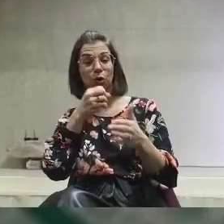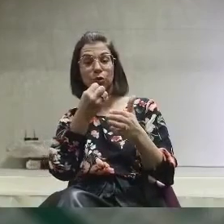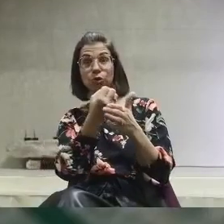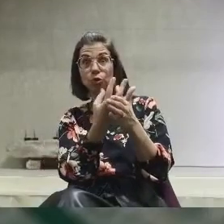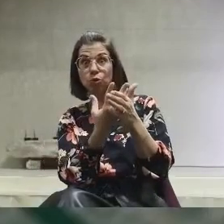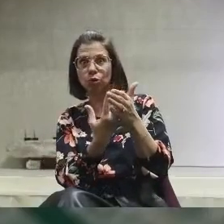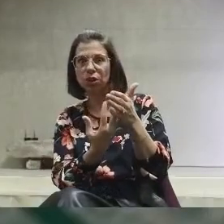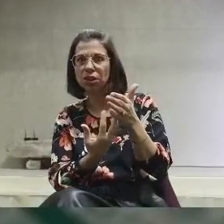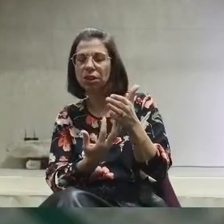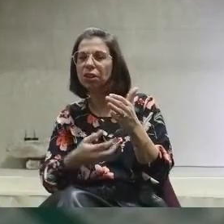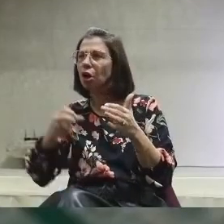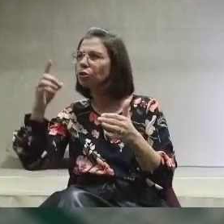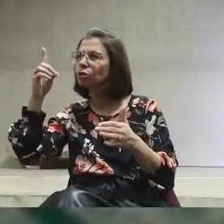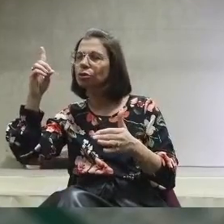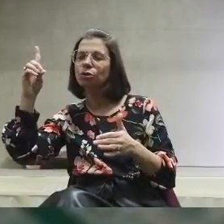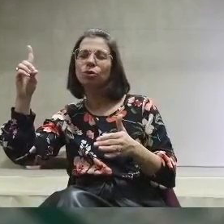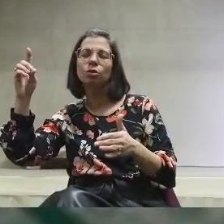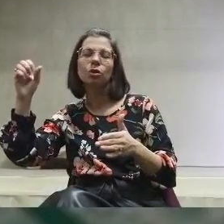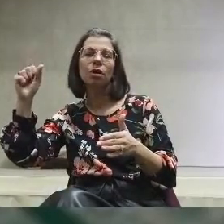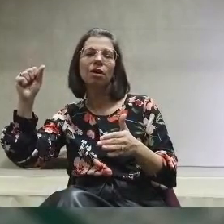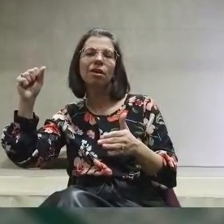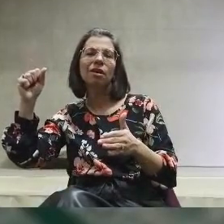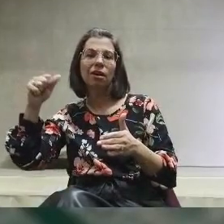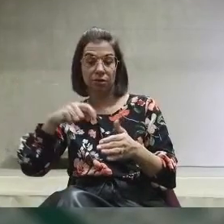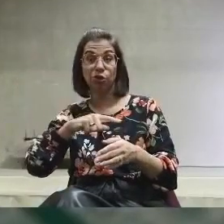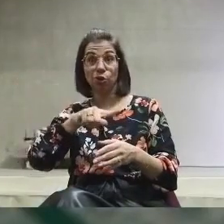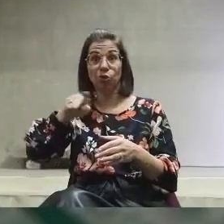serons-nous sauvés par lui de la colère.